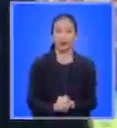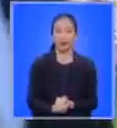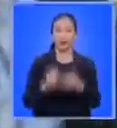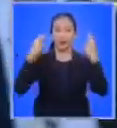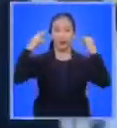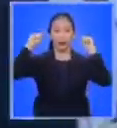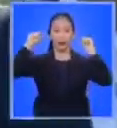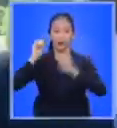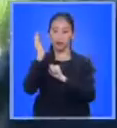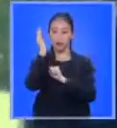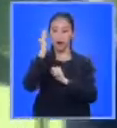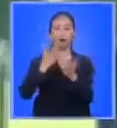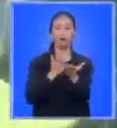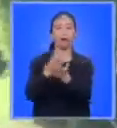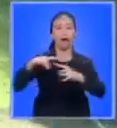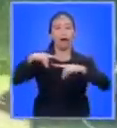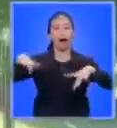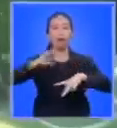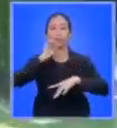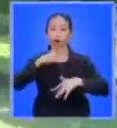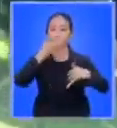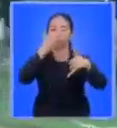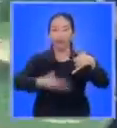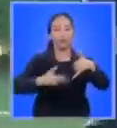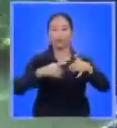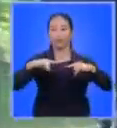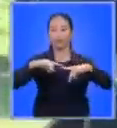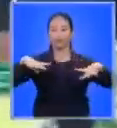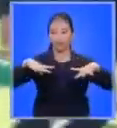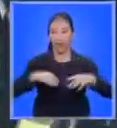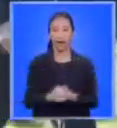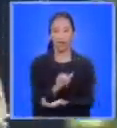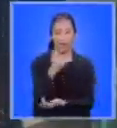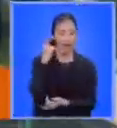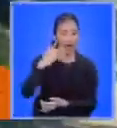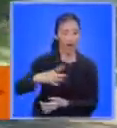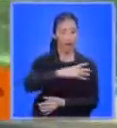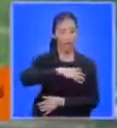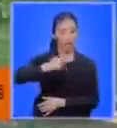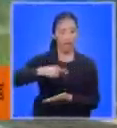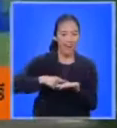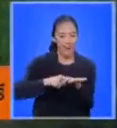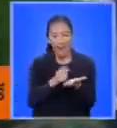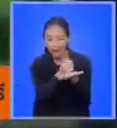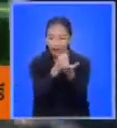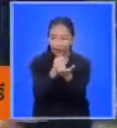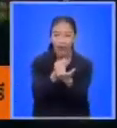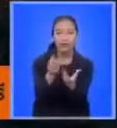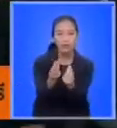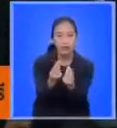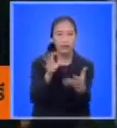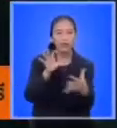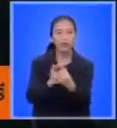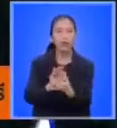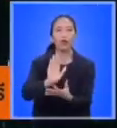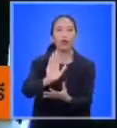ฝ่ายค้านจะเน้นการอภิปรายคุณสมบัติที่ไม่เหมาะสมใช้อำนาจเอื้อพวกพ้องและเรื่องที่ดินย่านบางบอนรวมไปถึงพื้นที่อื่นๆ